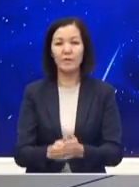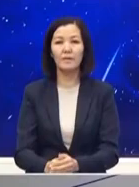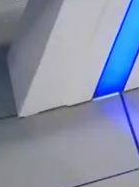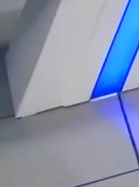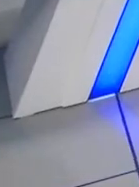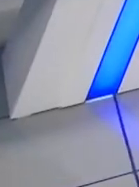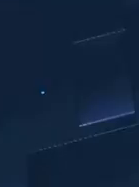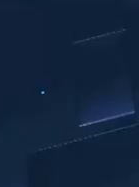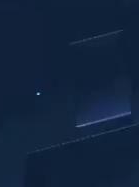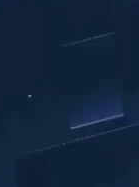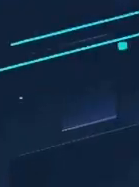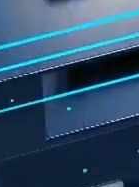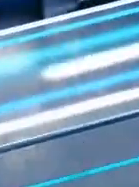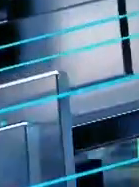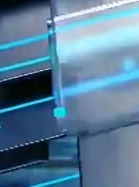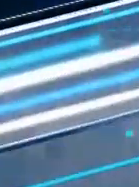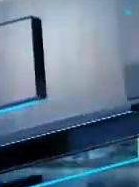көретіндеміз.